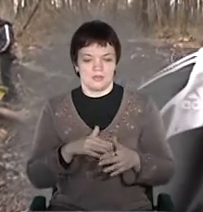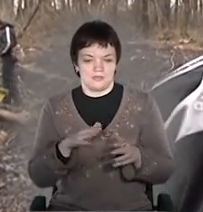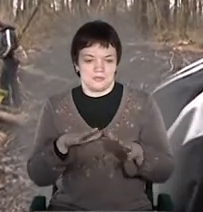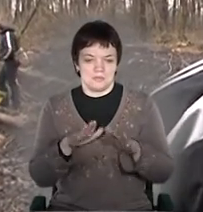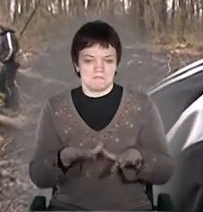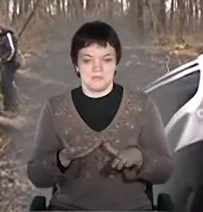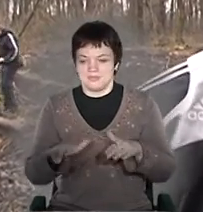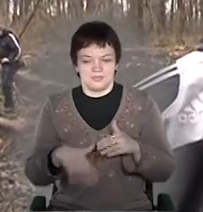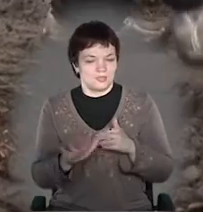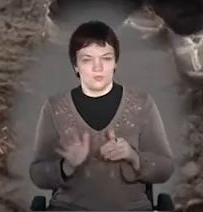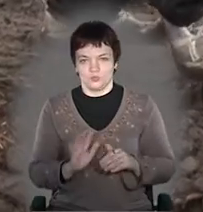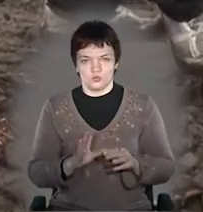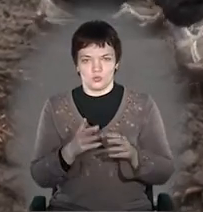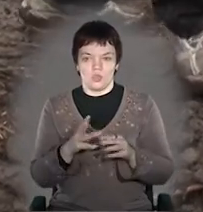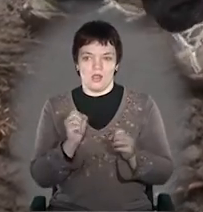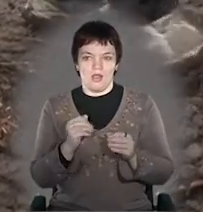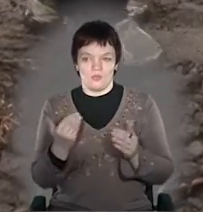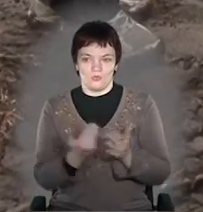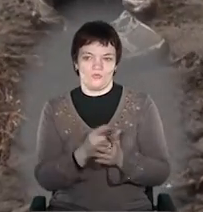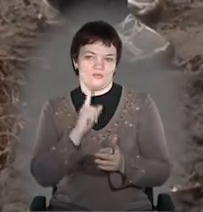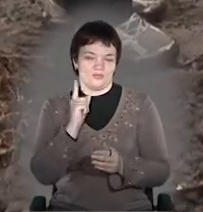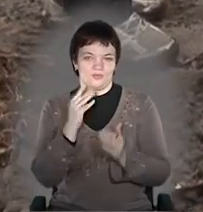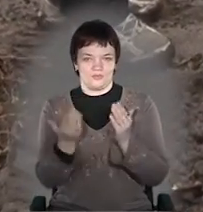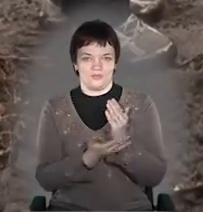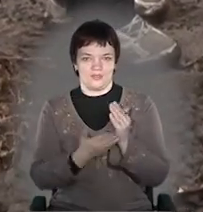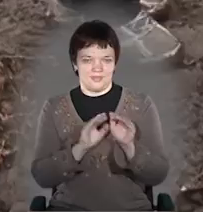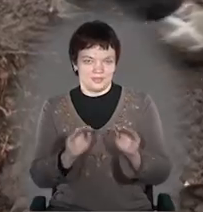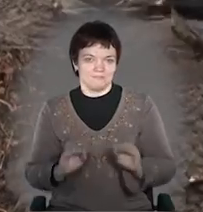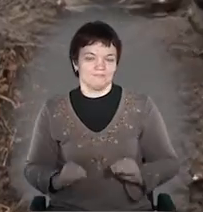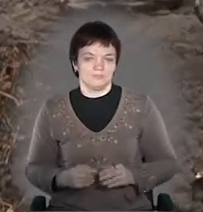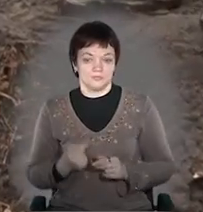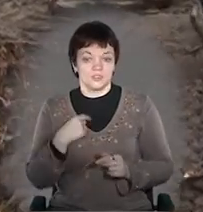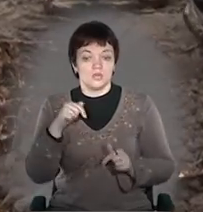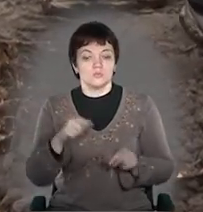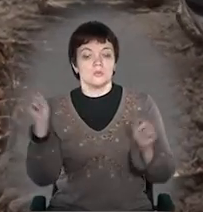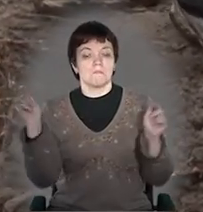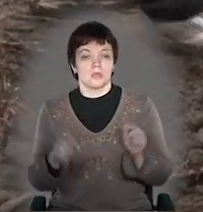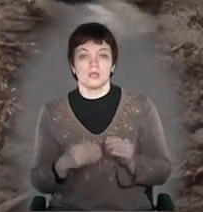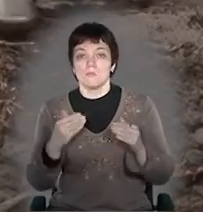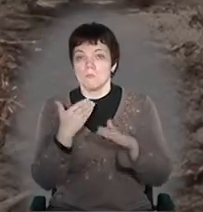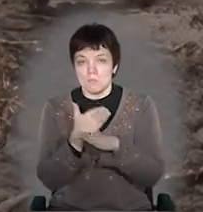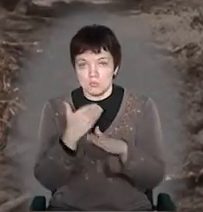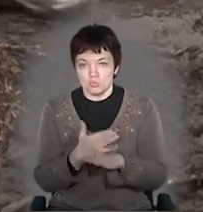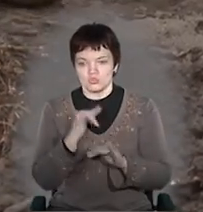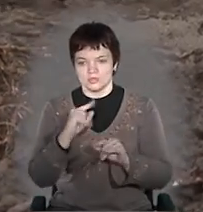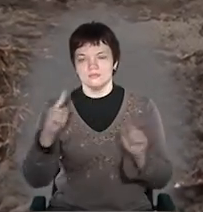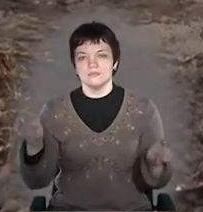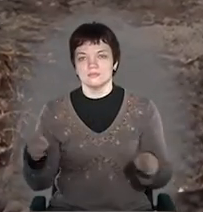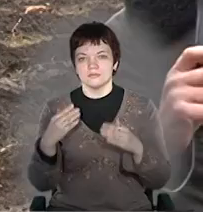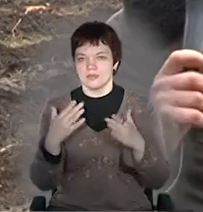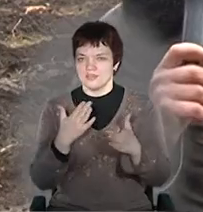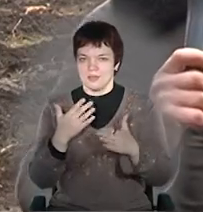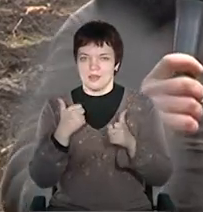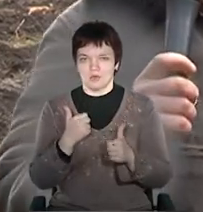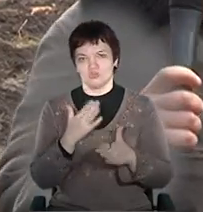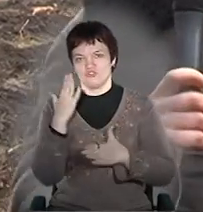не пустое место будет, а зеленим. Сюда приехал помочь и создать хорошую,